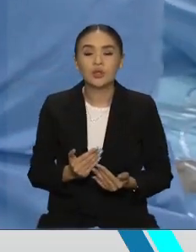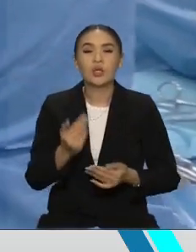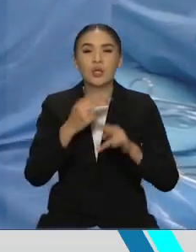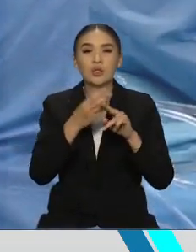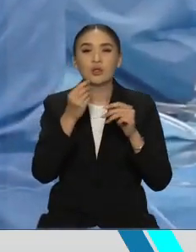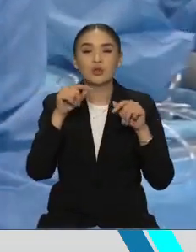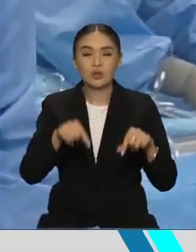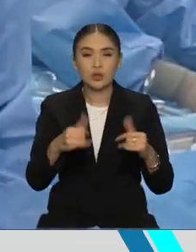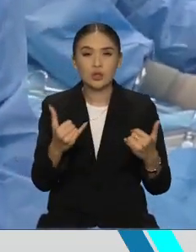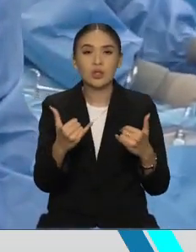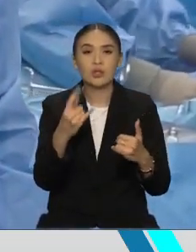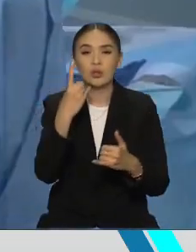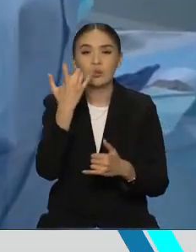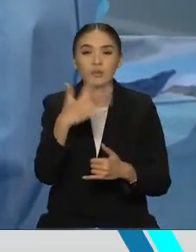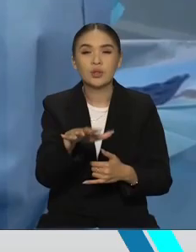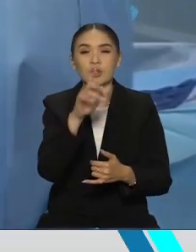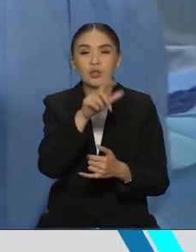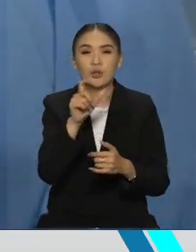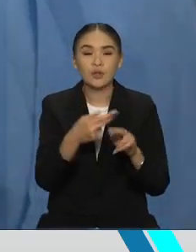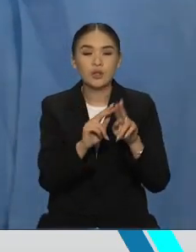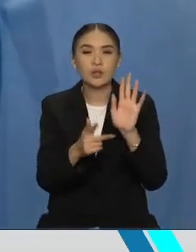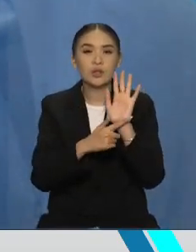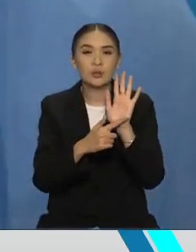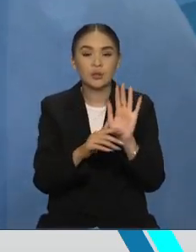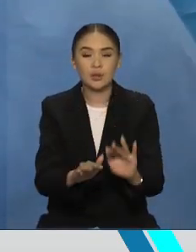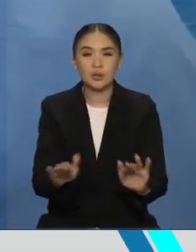150 казахстанцев, в том числе 7